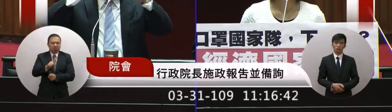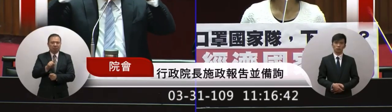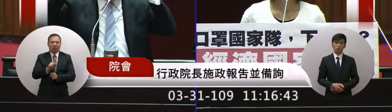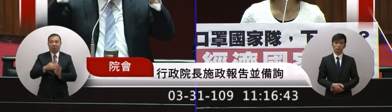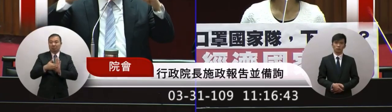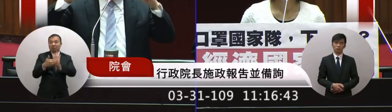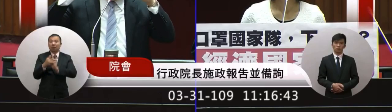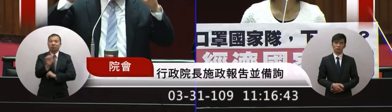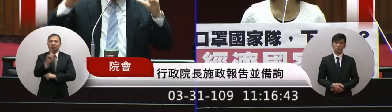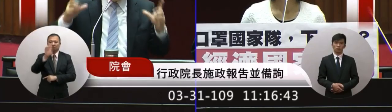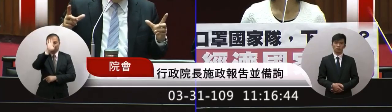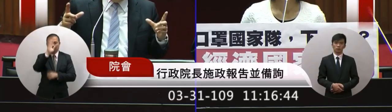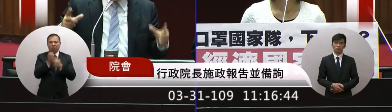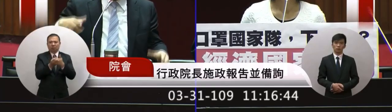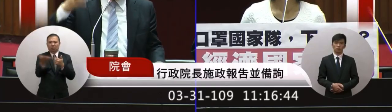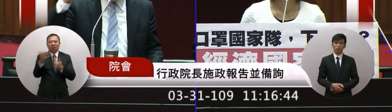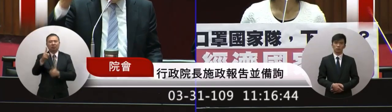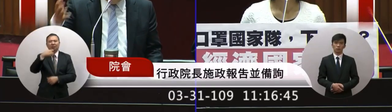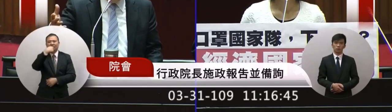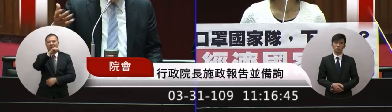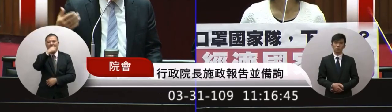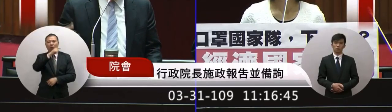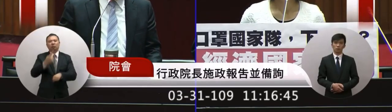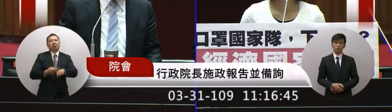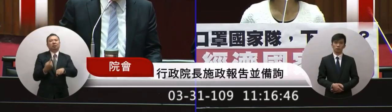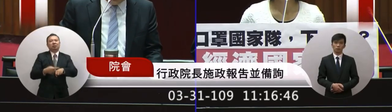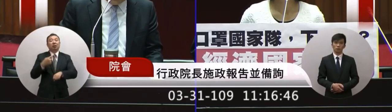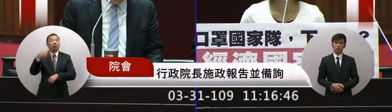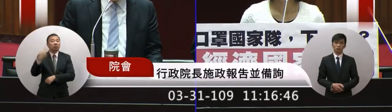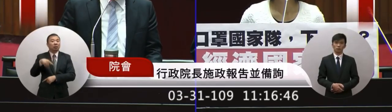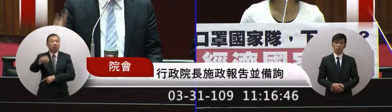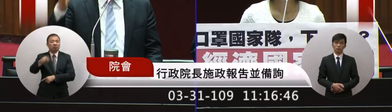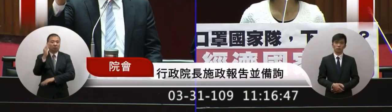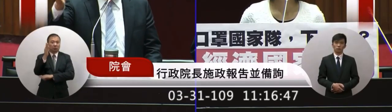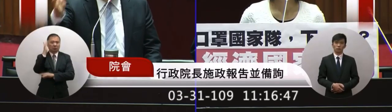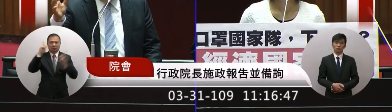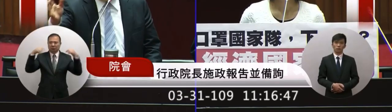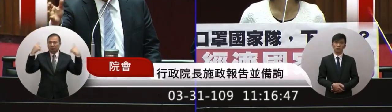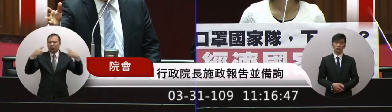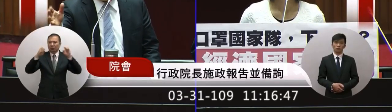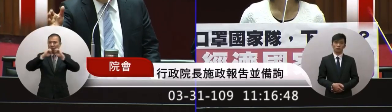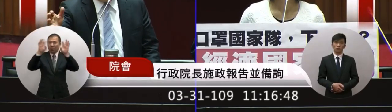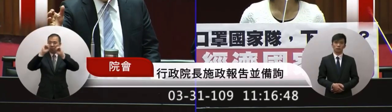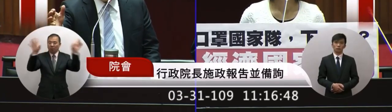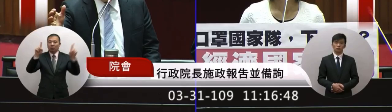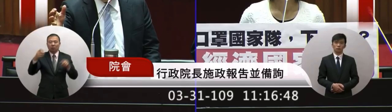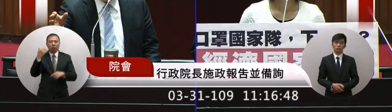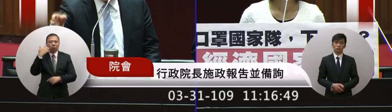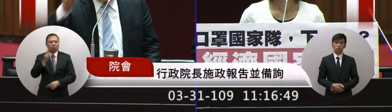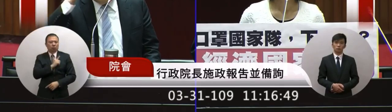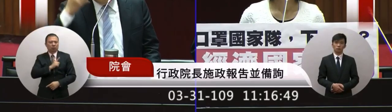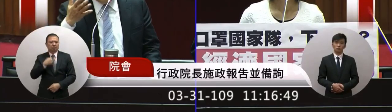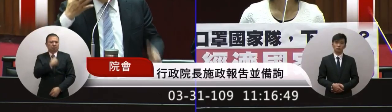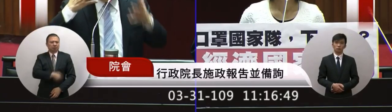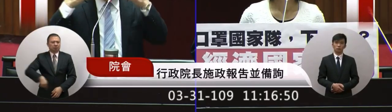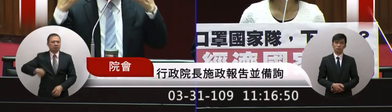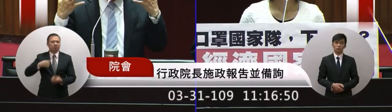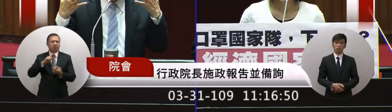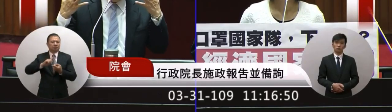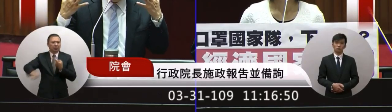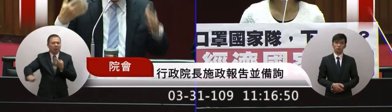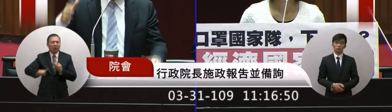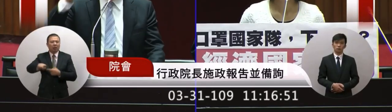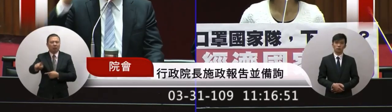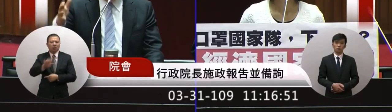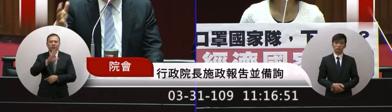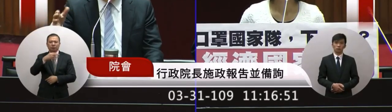因为台湾人有个习惯，以及政府这段期间宣导，你如果有状况，就请戴